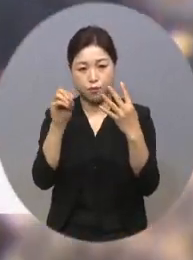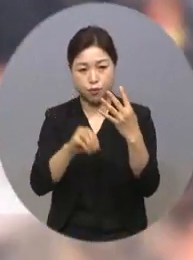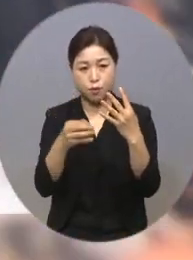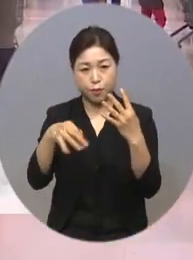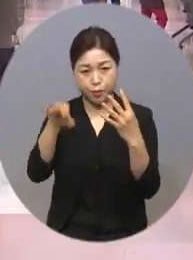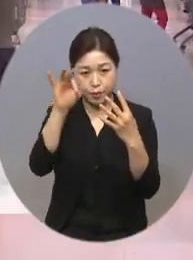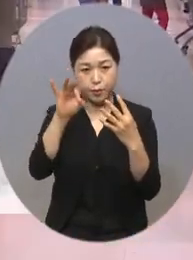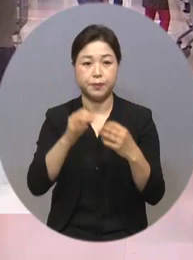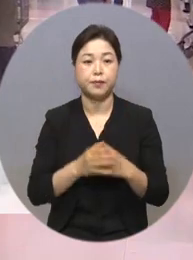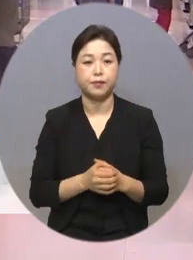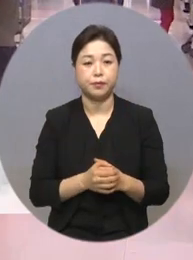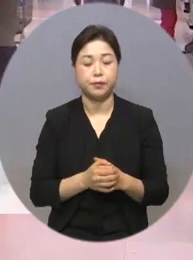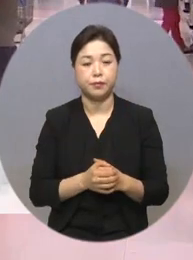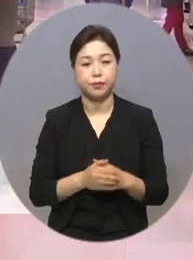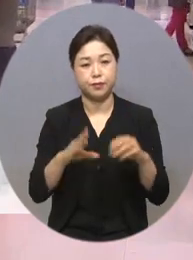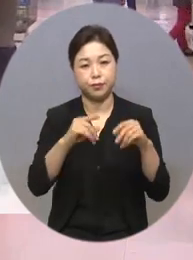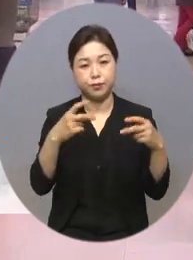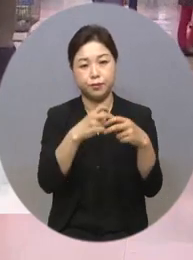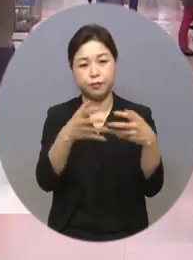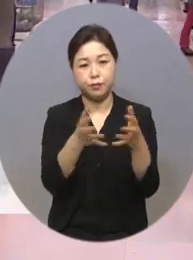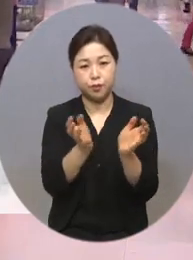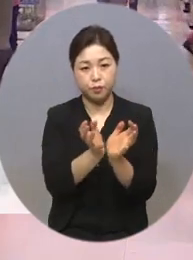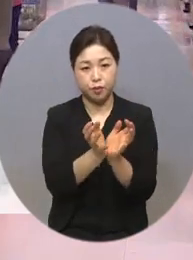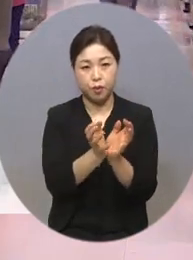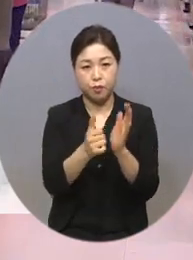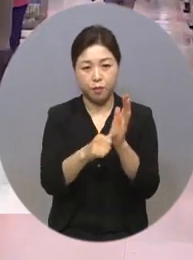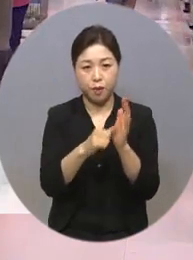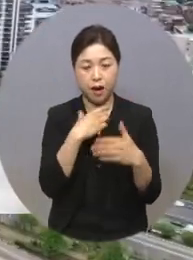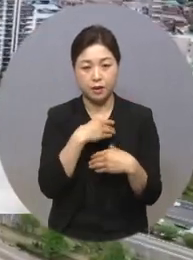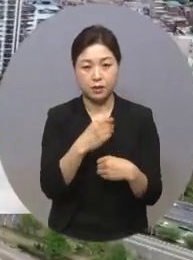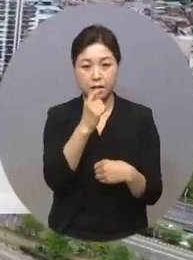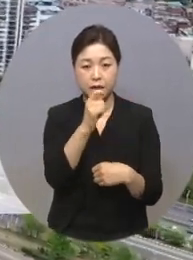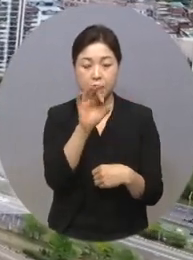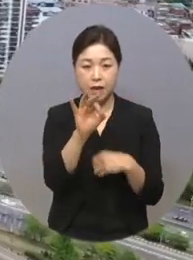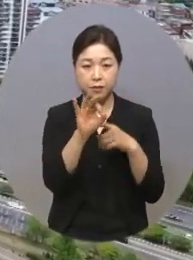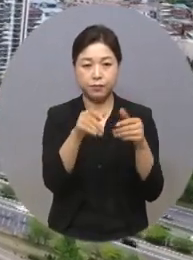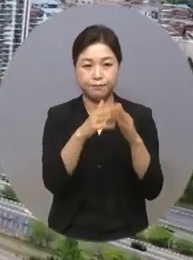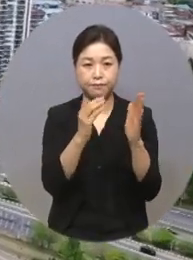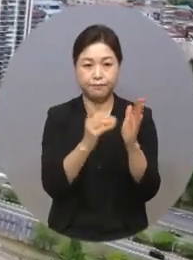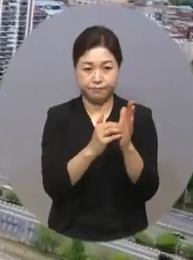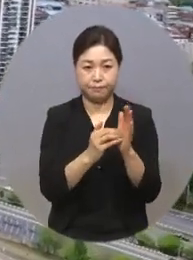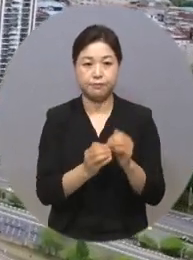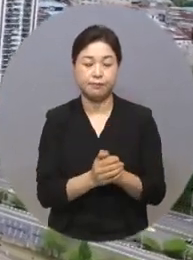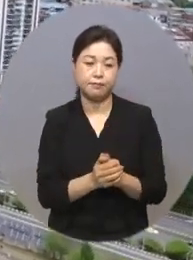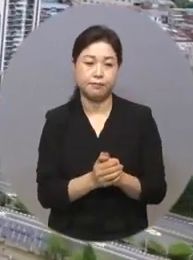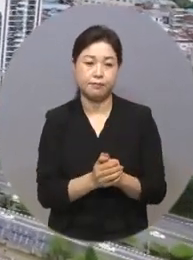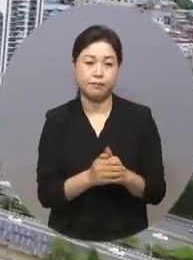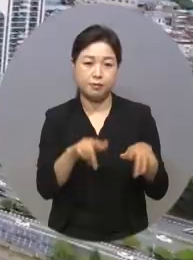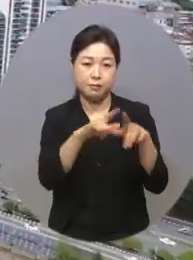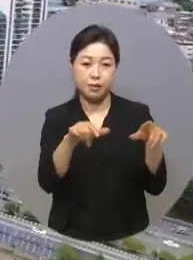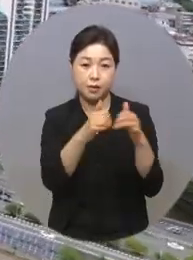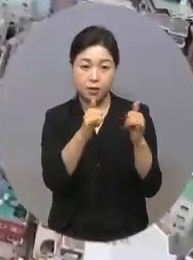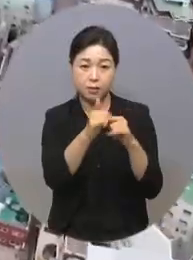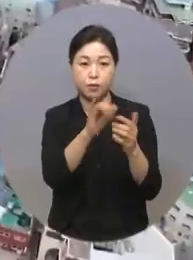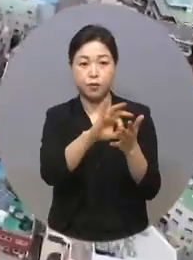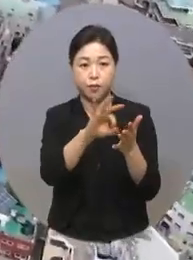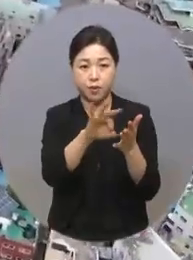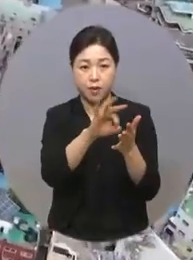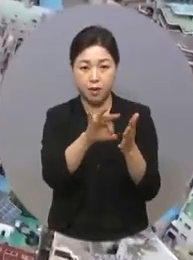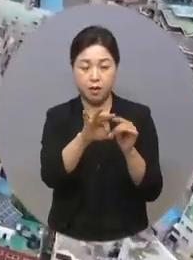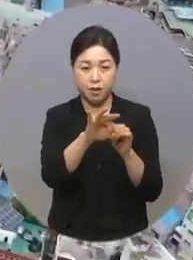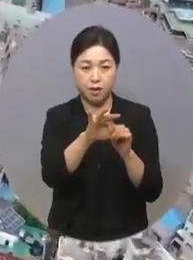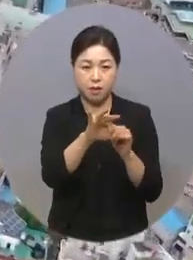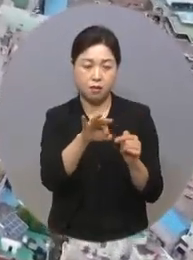따라 국토교통 물가 안정 TF를 구성했습니다. TF는 먼저 서민 소비 지출의 상당